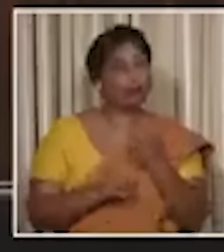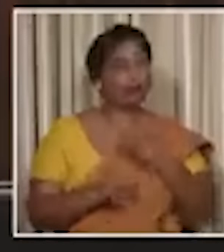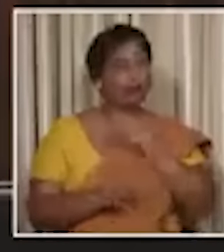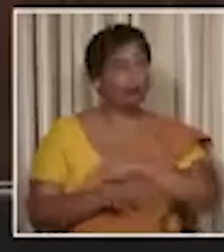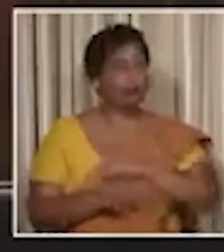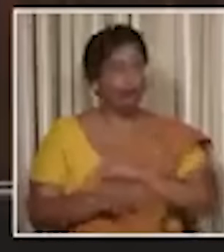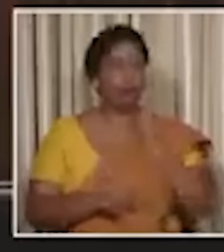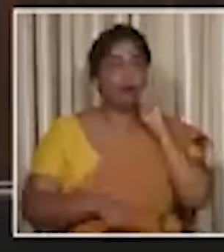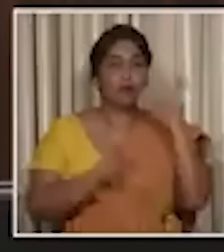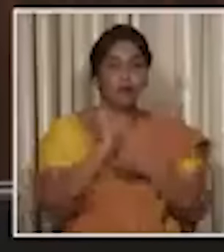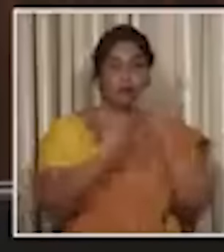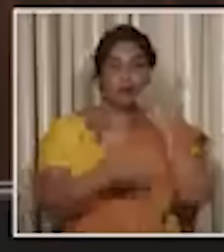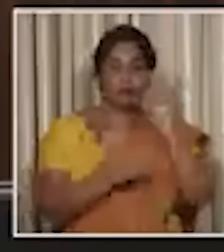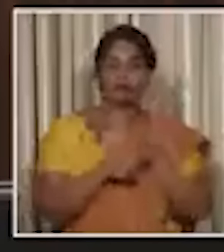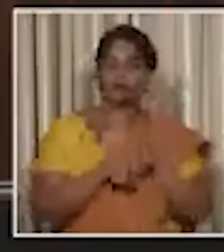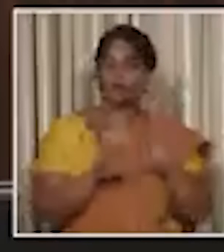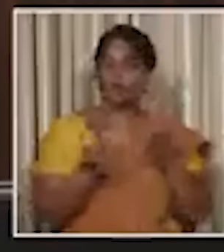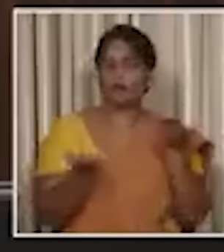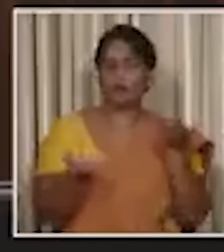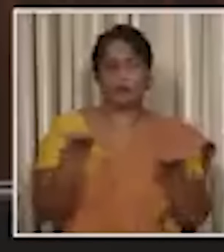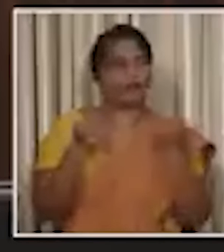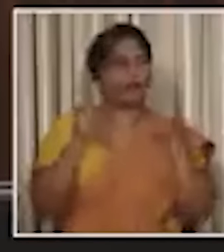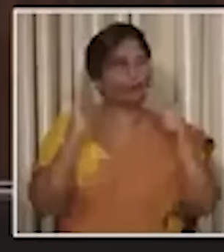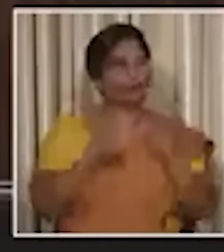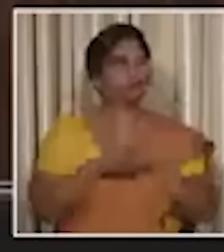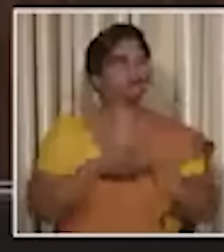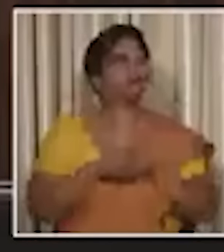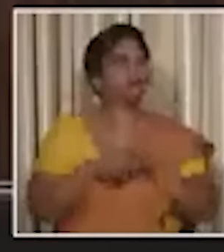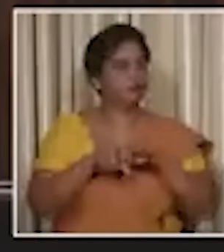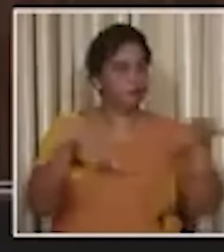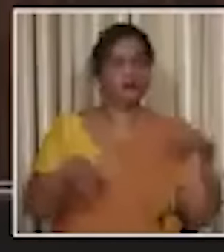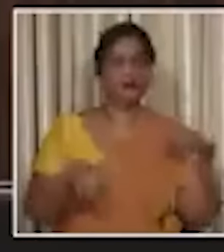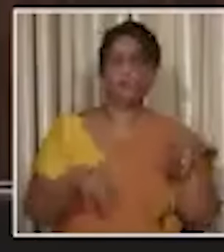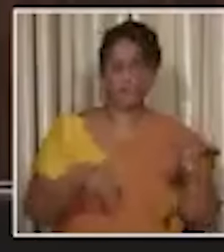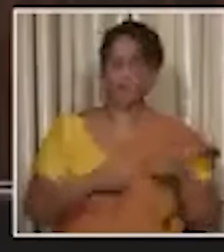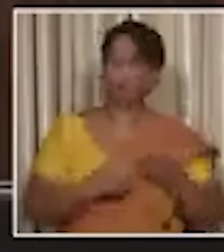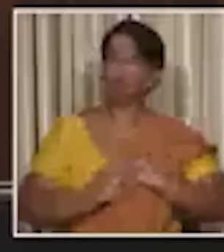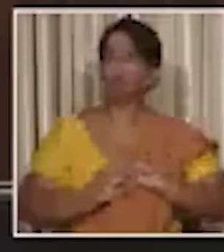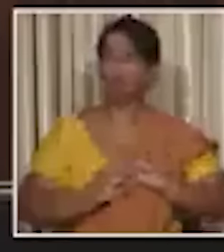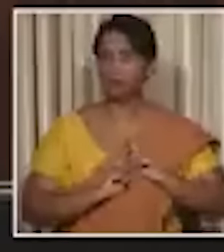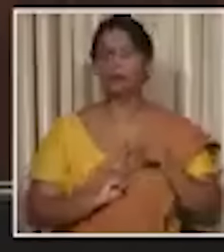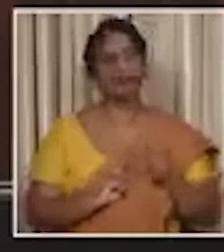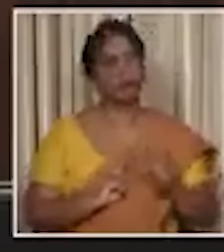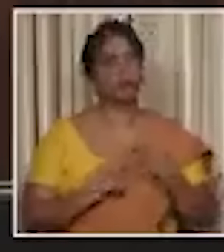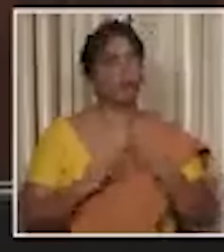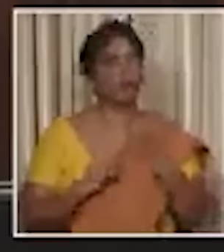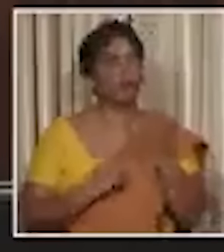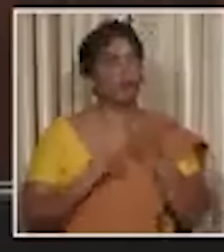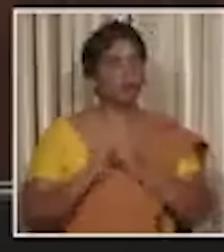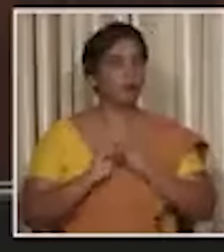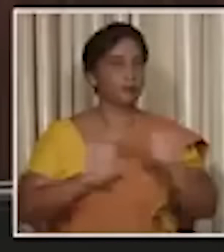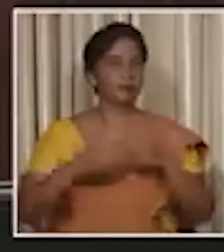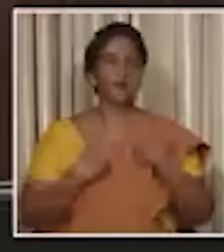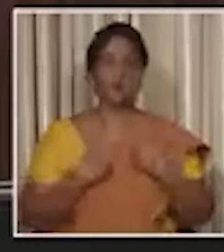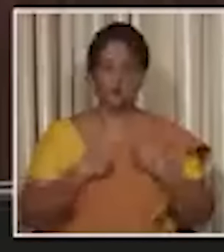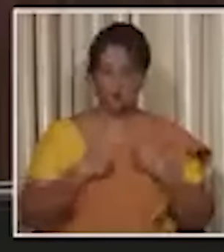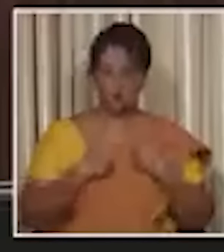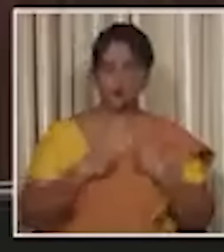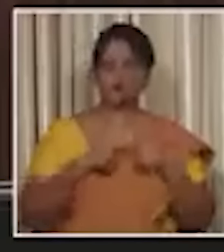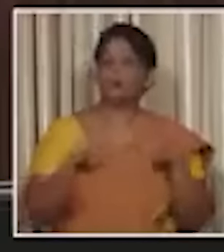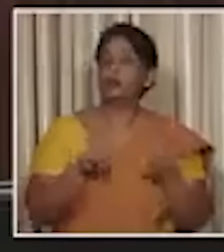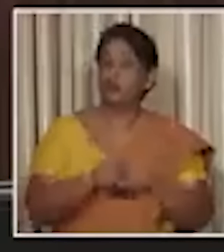கடற்துறை சார்ந்த மையமாக மாற்றி அமைக்க வேண்டும். அதற்கு எமது அமைவிடமே நியாய சாதகமான ஒரு விடயமாக அமைந்திருக்கின்றது. எனவே சிறந்த